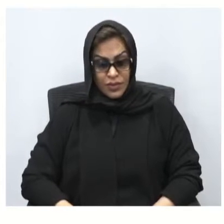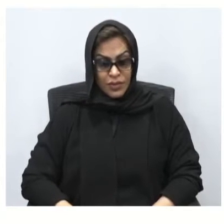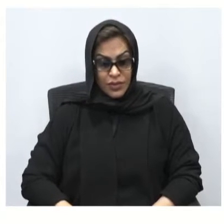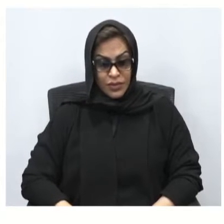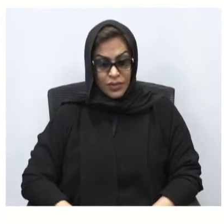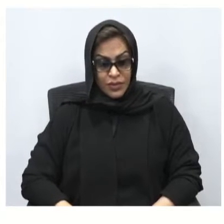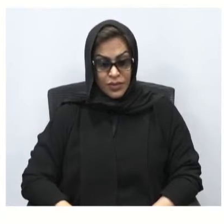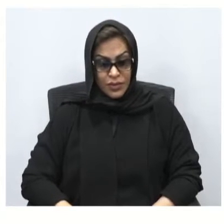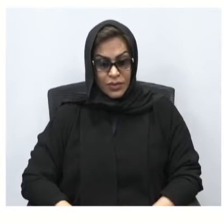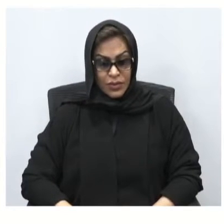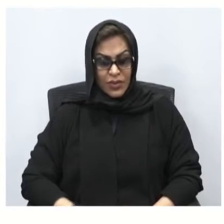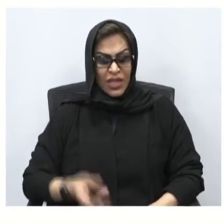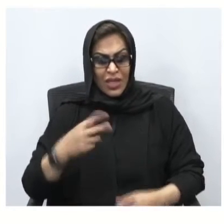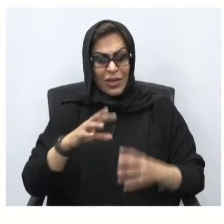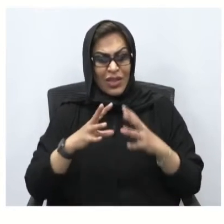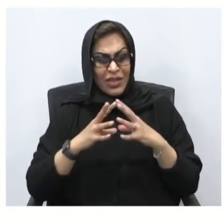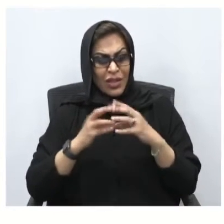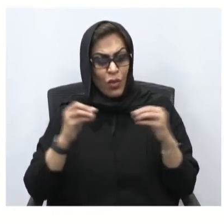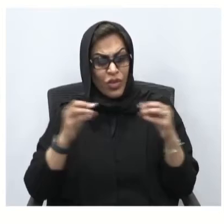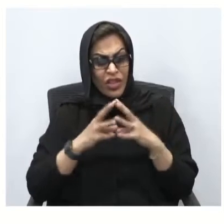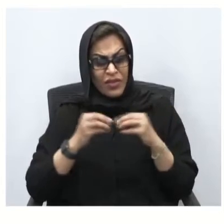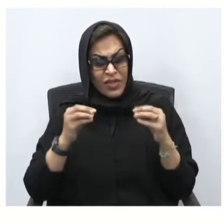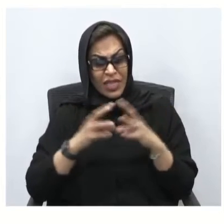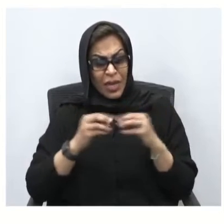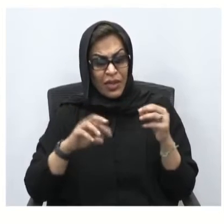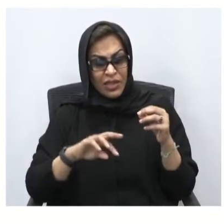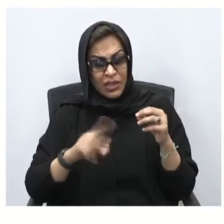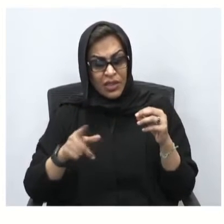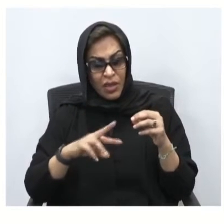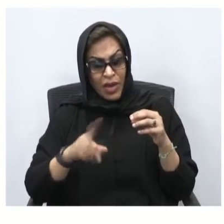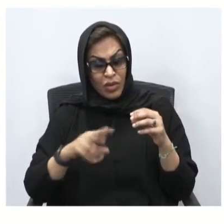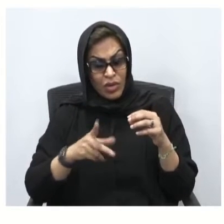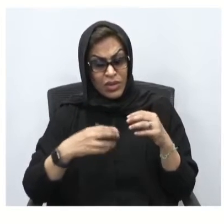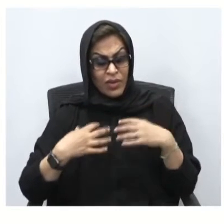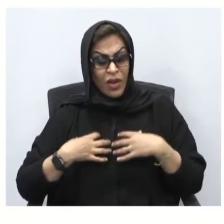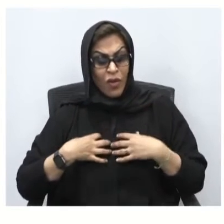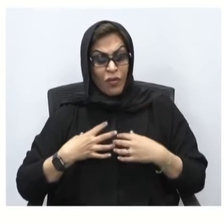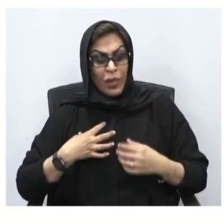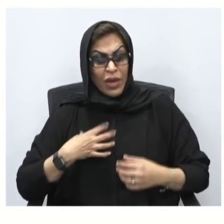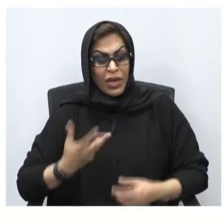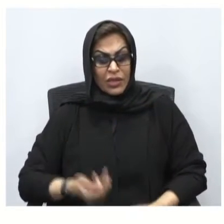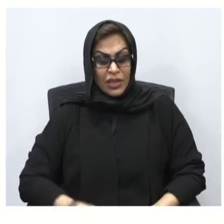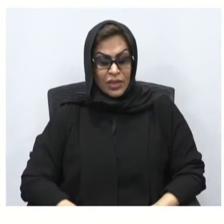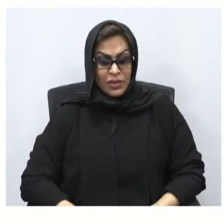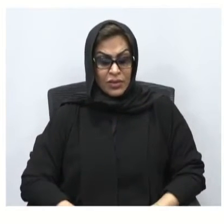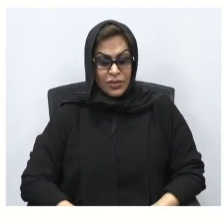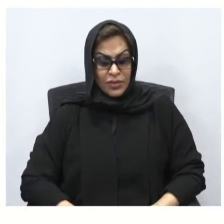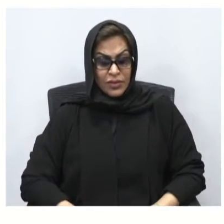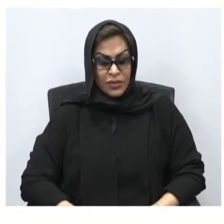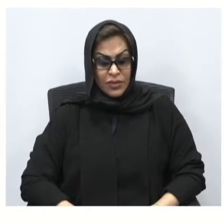السؤال الذي يليه استعم وا استعملي هذا النموذج لتفسير عمليه تبادل الغازات في الرئتين